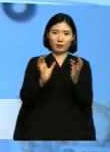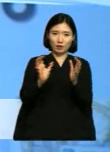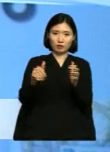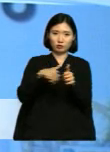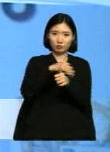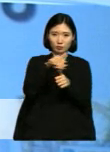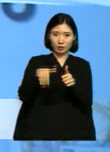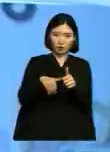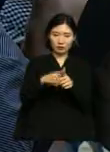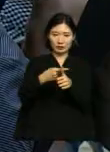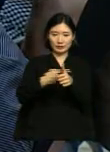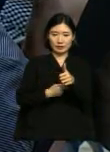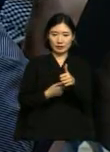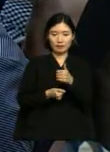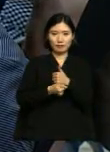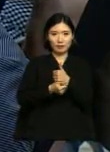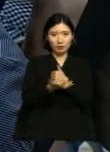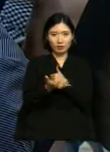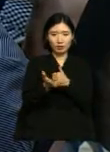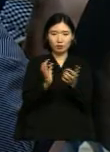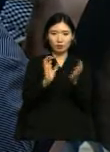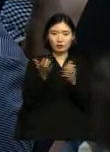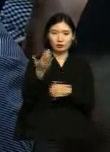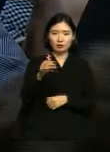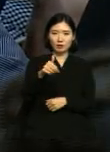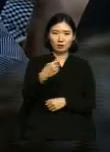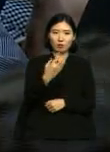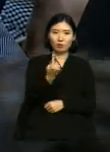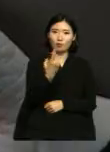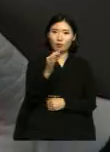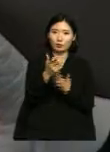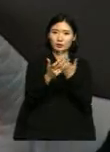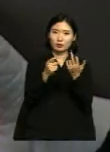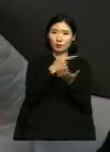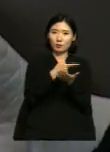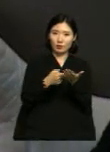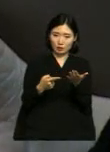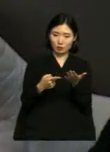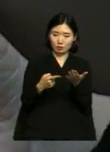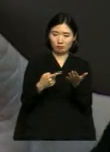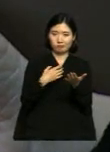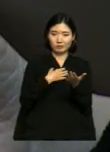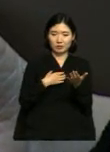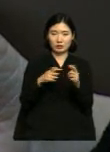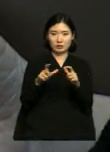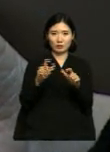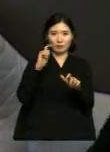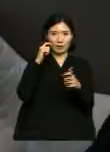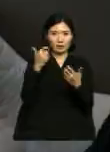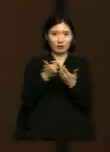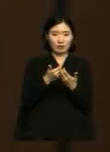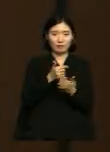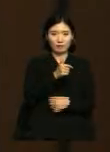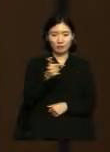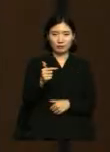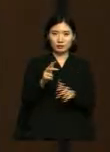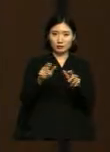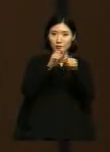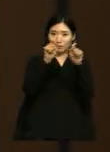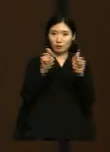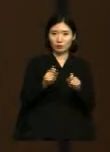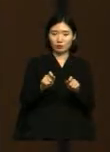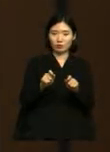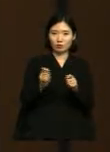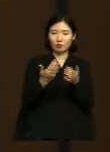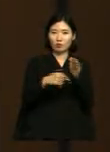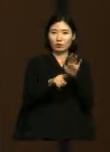환경에 미칠 영향을 논의하는 자리지만 고봉산 훼손 우려로 지역 반대가 커 사업이 보류됐던 만큼 이날